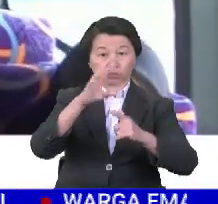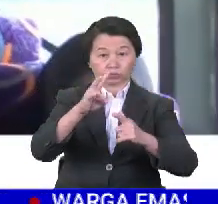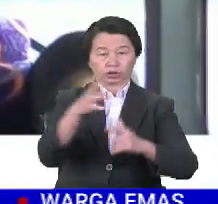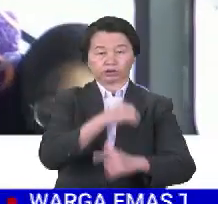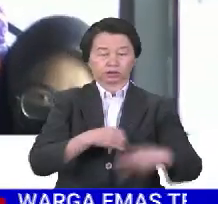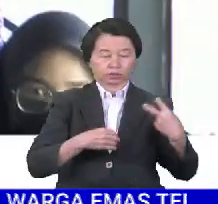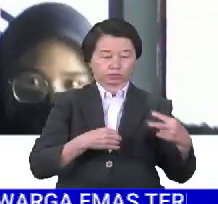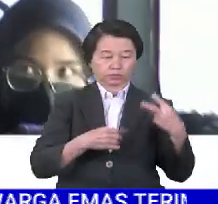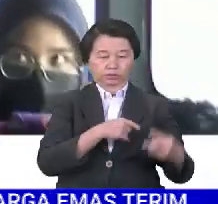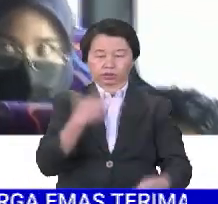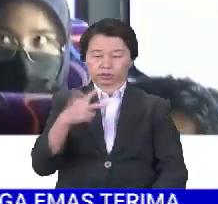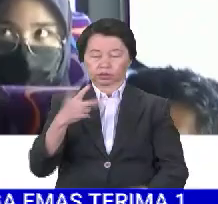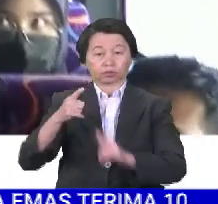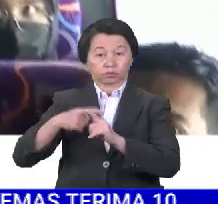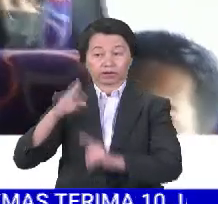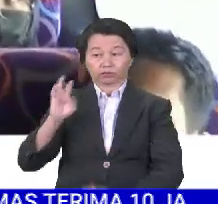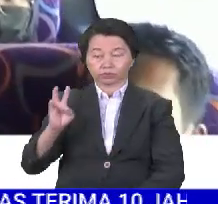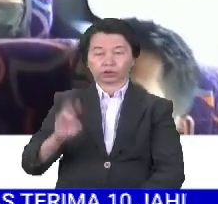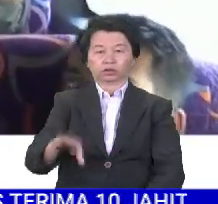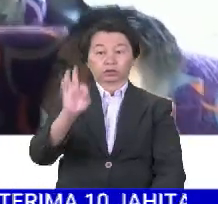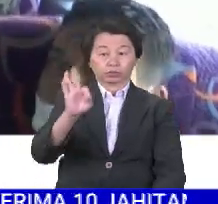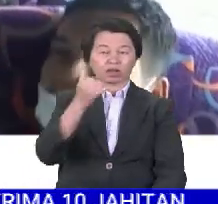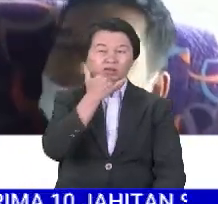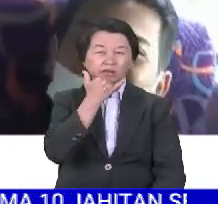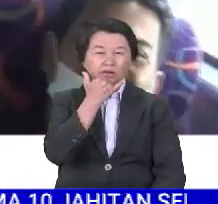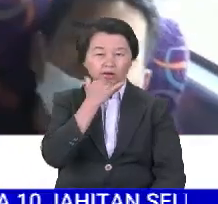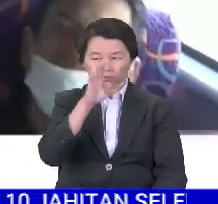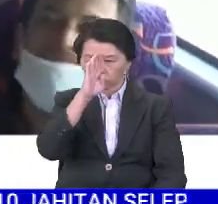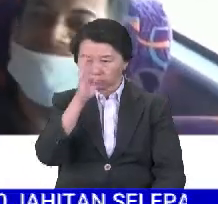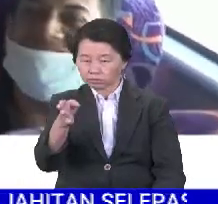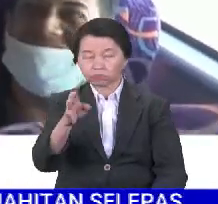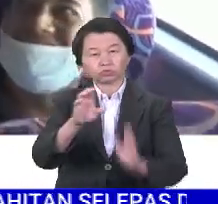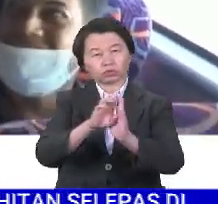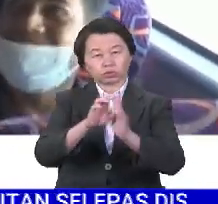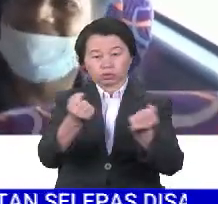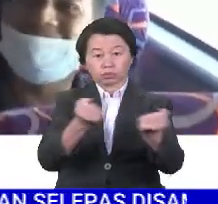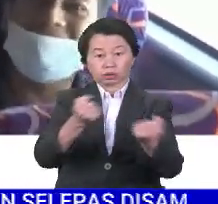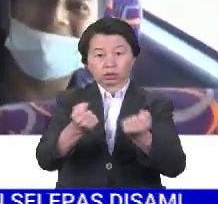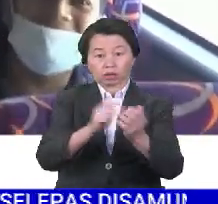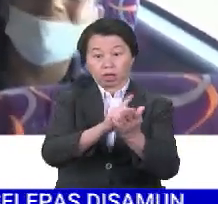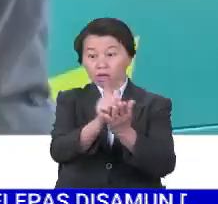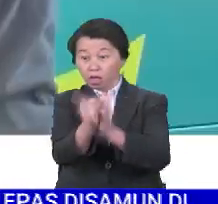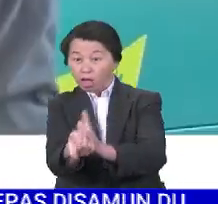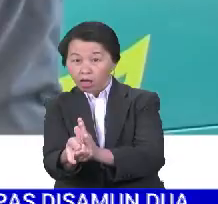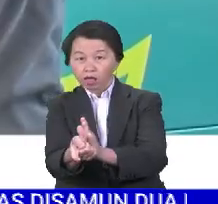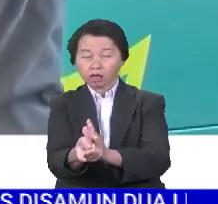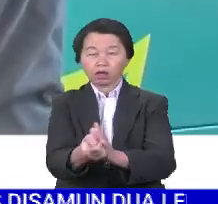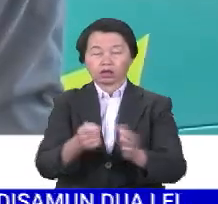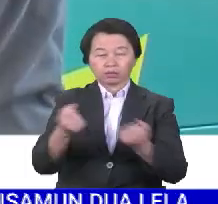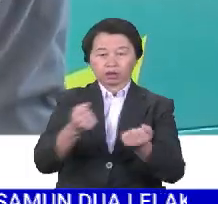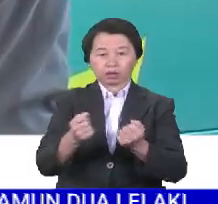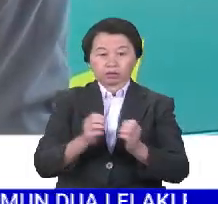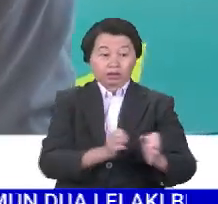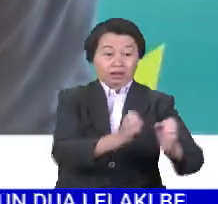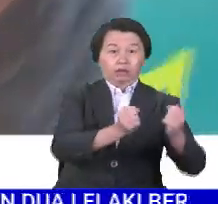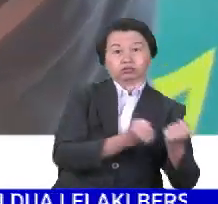serta 12 dan 13 Julai. 9 kesalahan utama diberi fokus antaranya memandu melebihi had laju, memandu di lorong